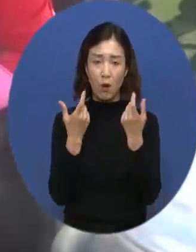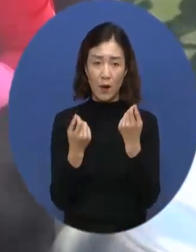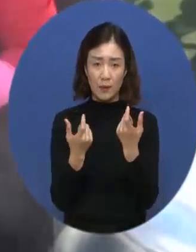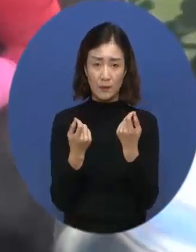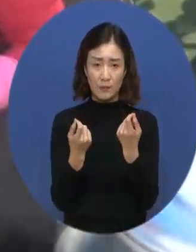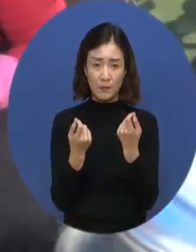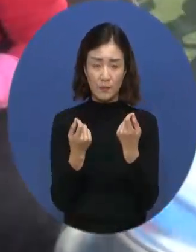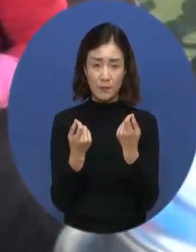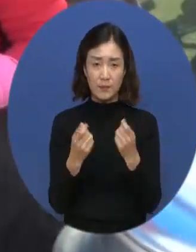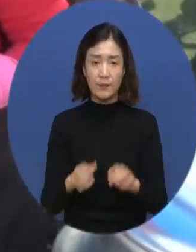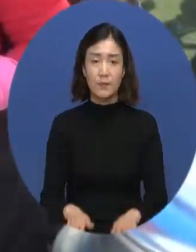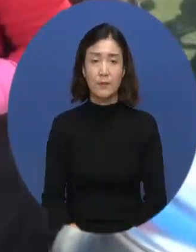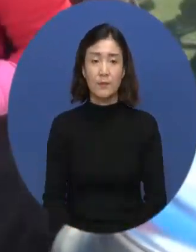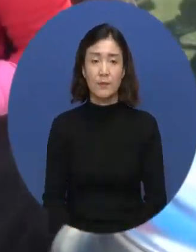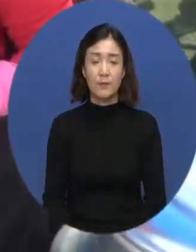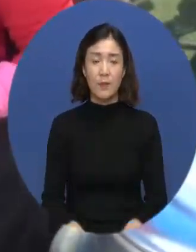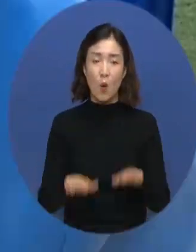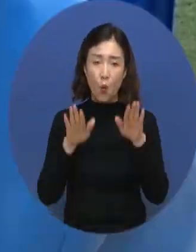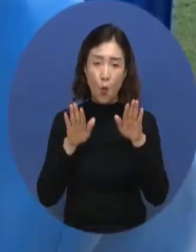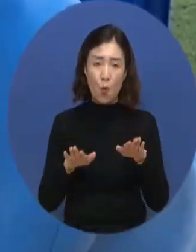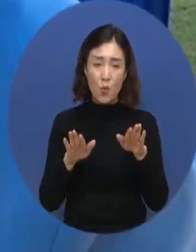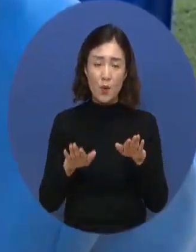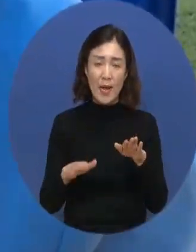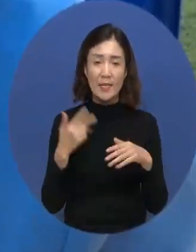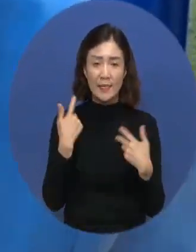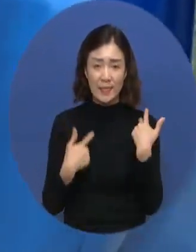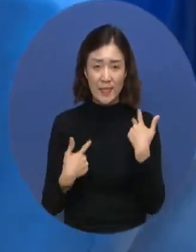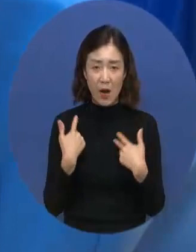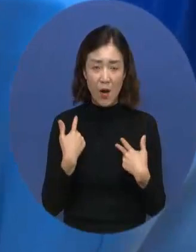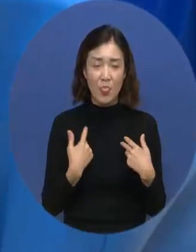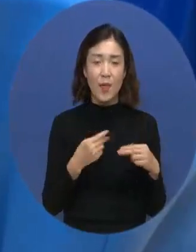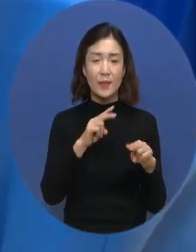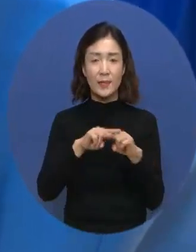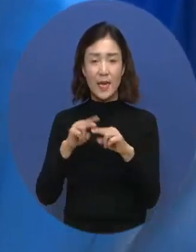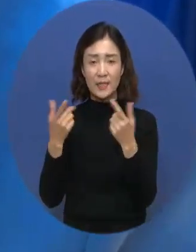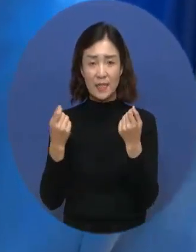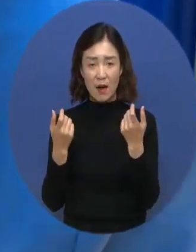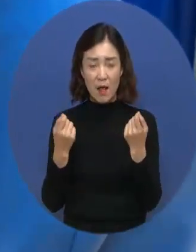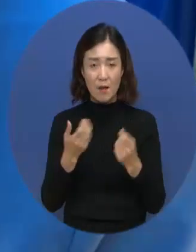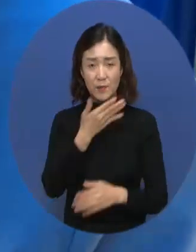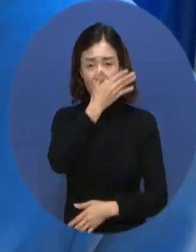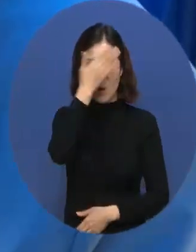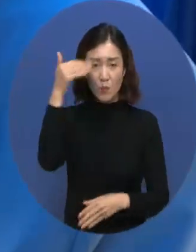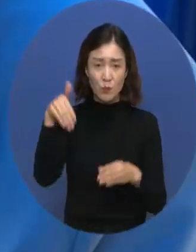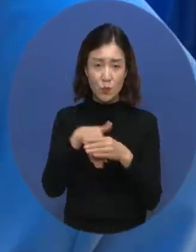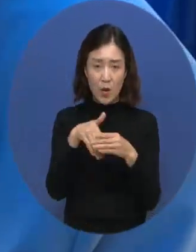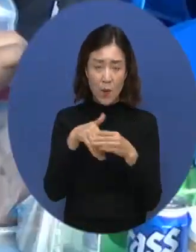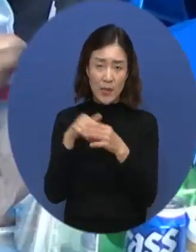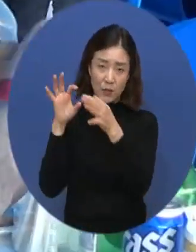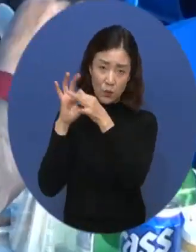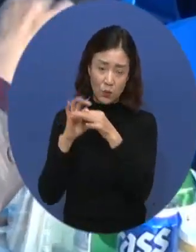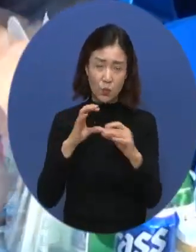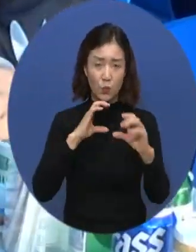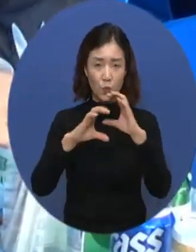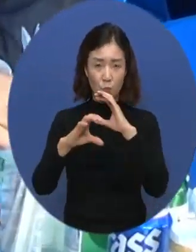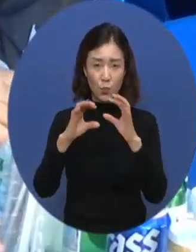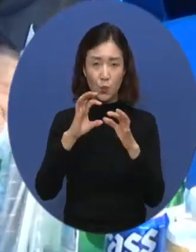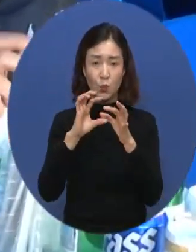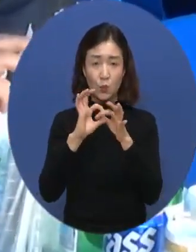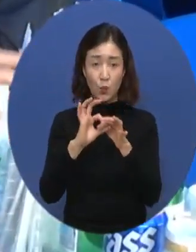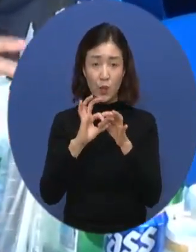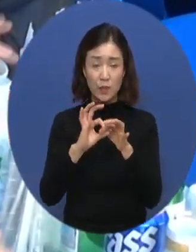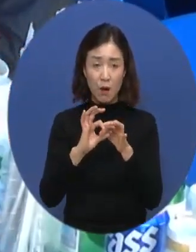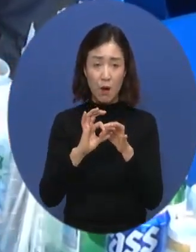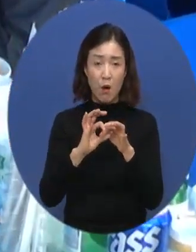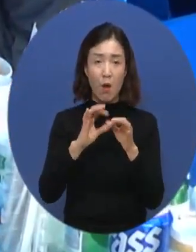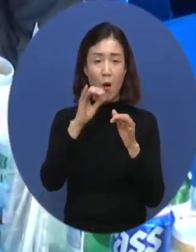같습니다. 오늘의 흥겨웠던 자리처럼 젊은 문화와의 지속적인 소통을 통해 세대 간의